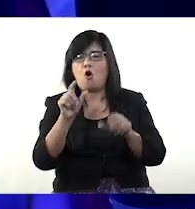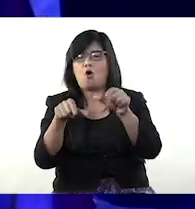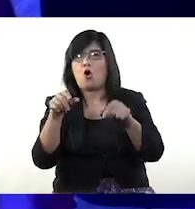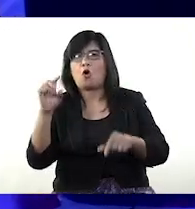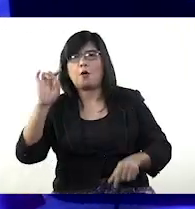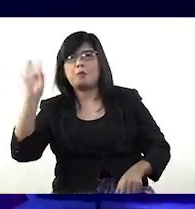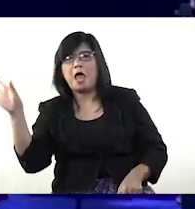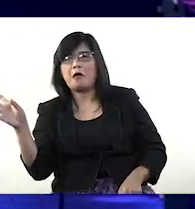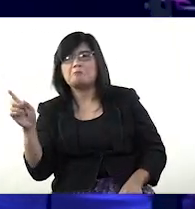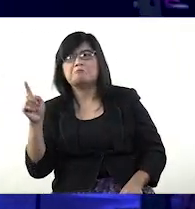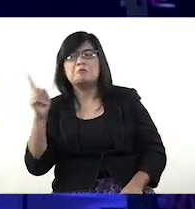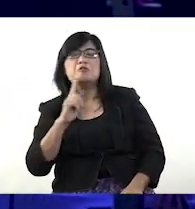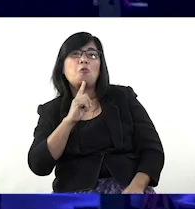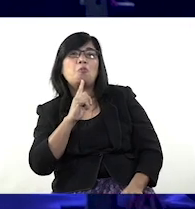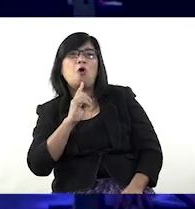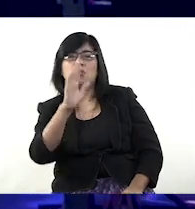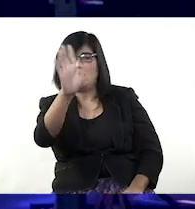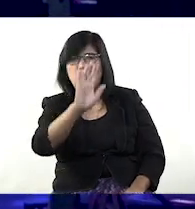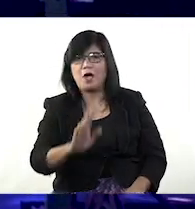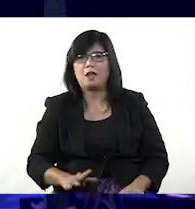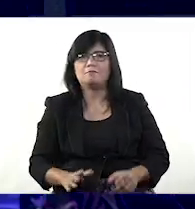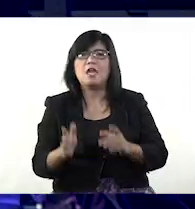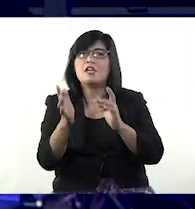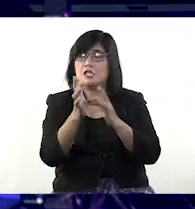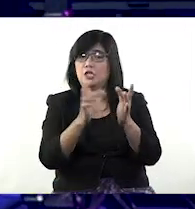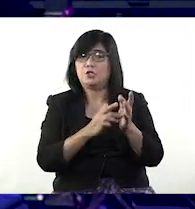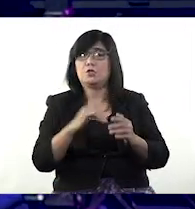hebat kamu hebat Yesus yang hebat Justru itu